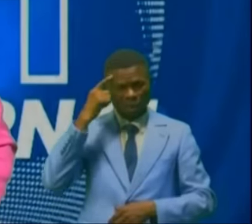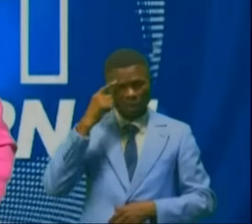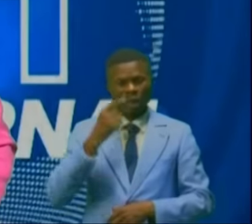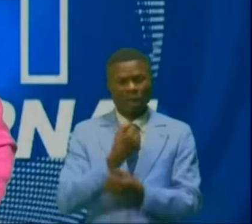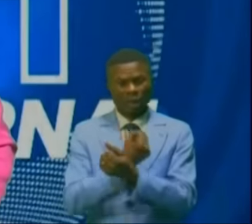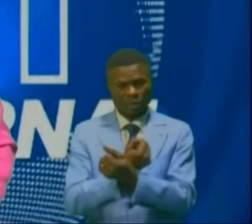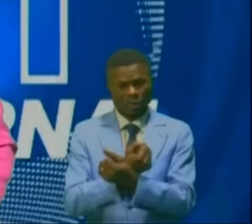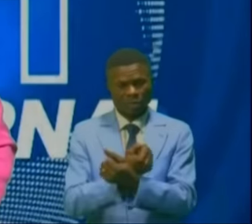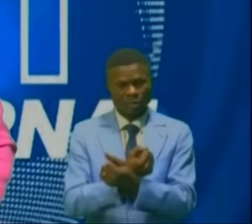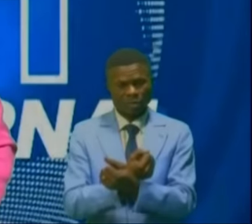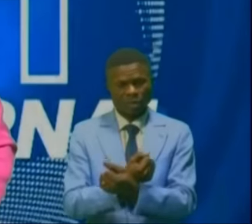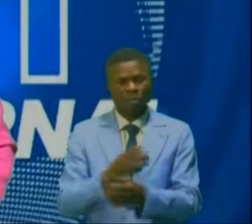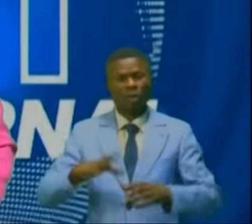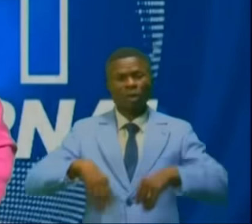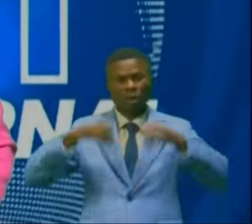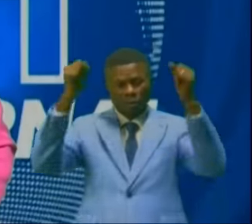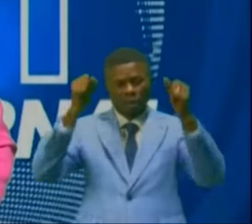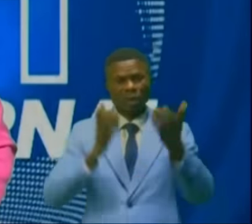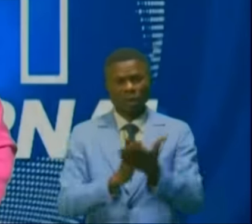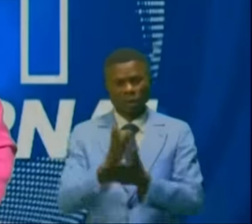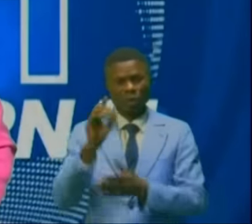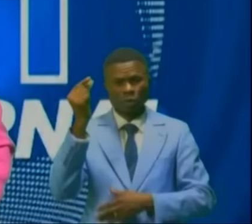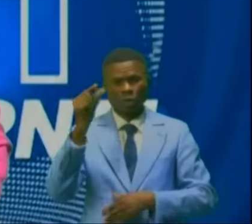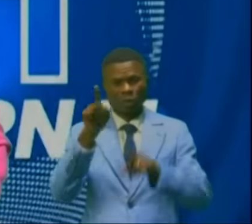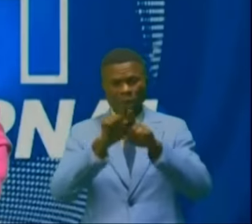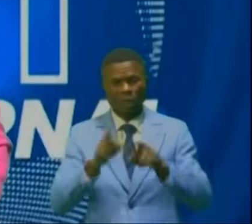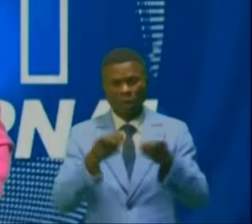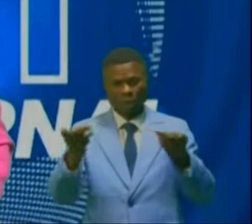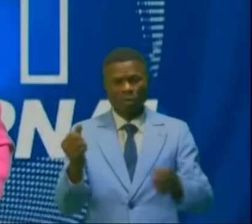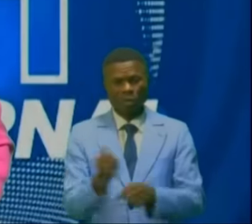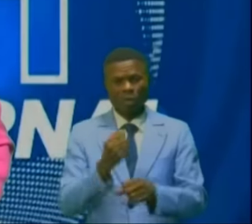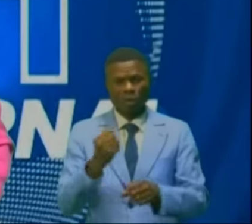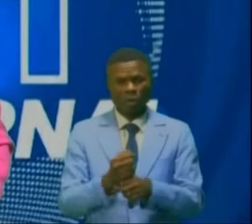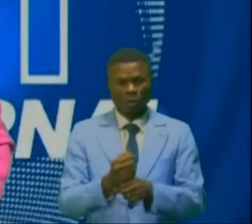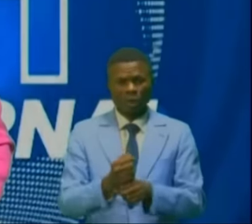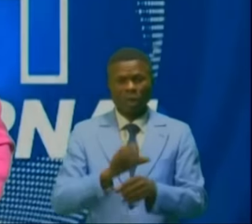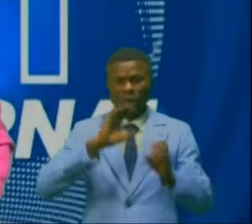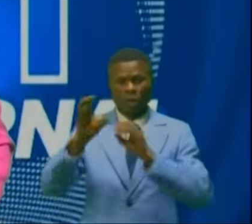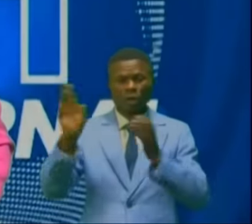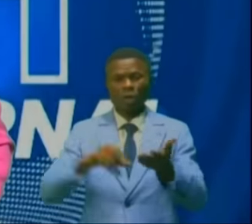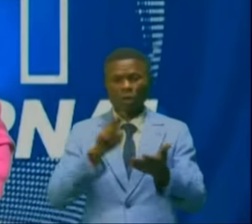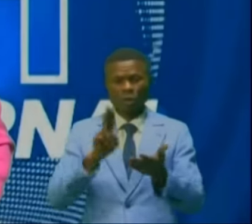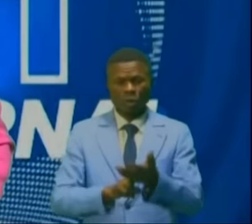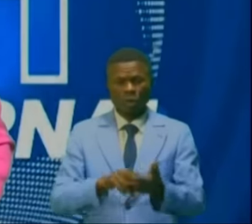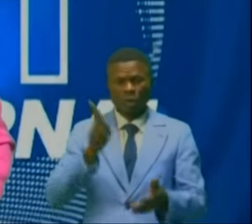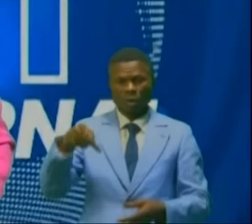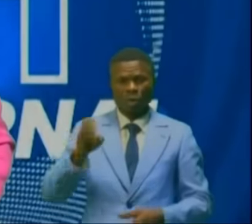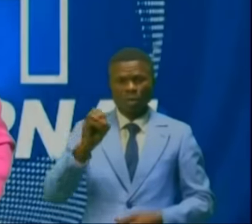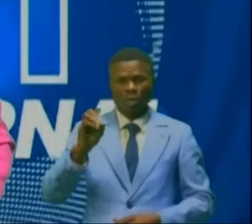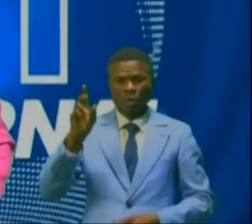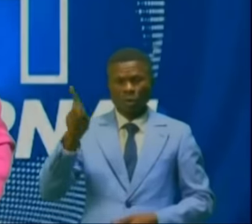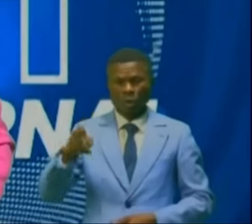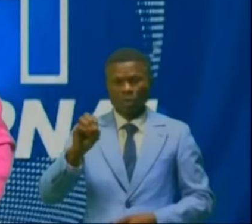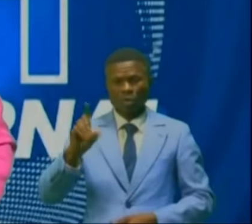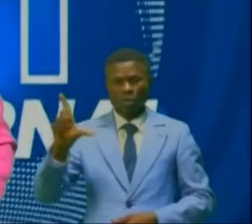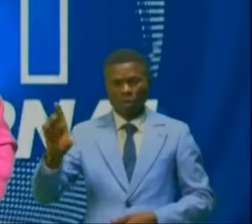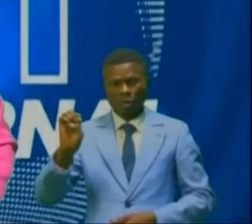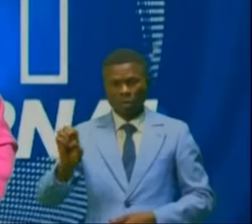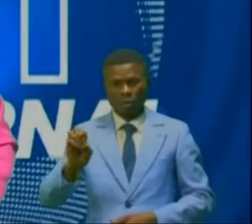maintien de la validité des droits miniers et de carrière. C'est un communiqué signé pour Paul